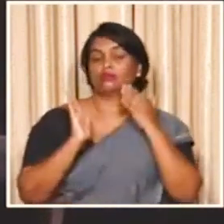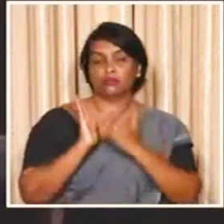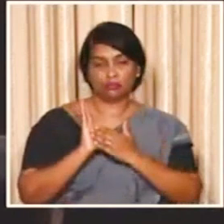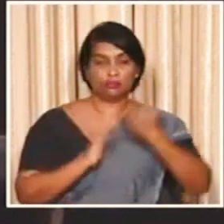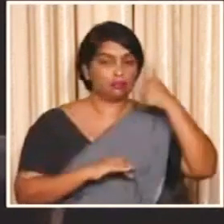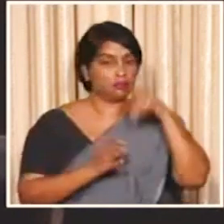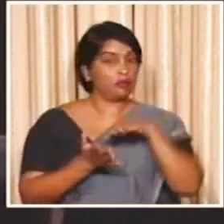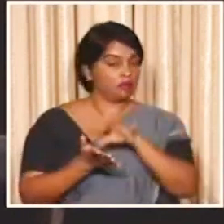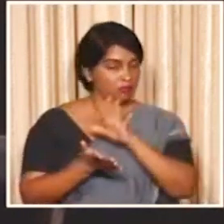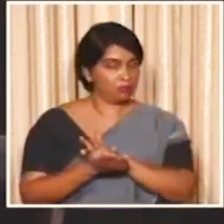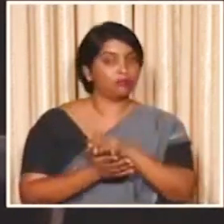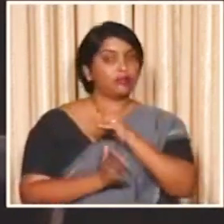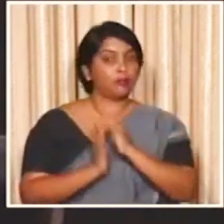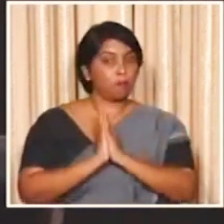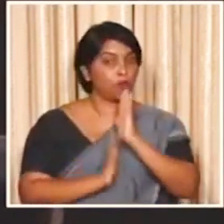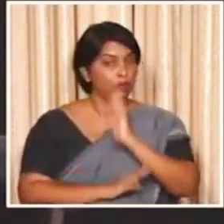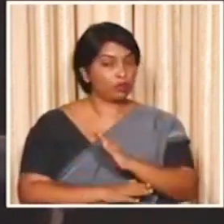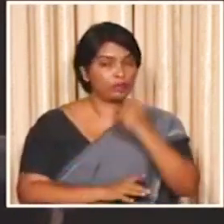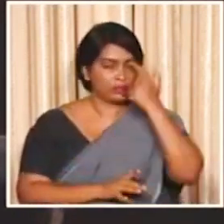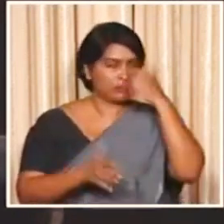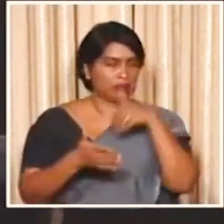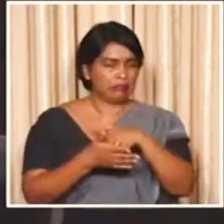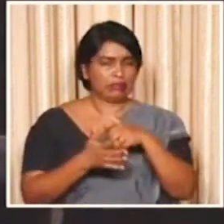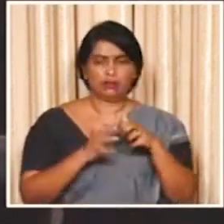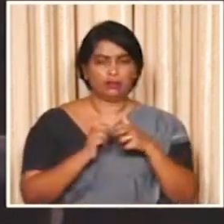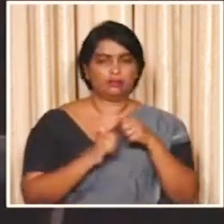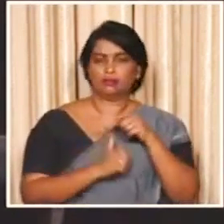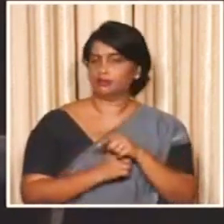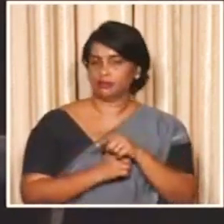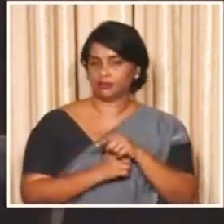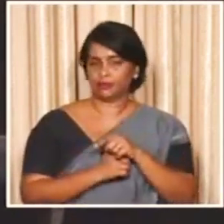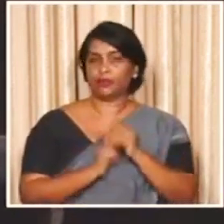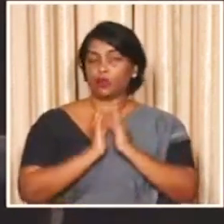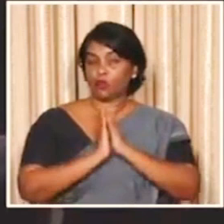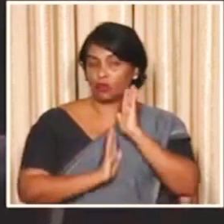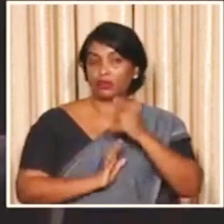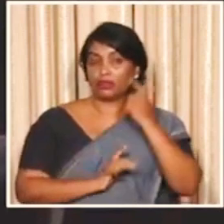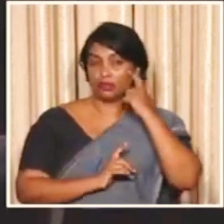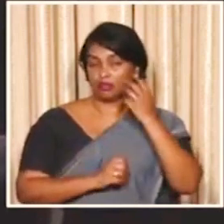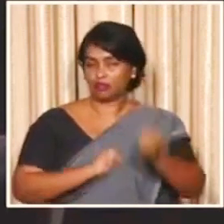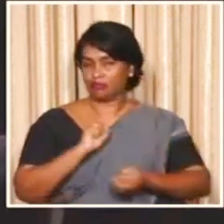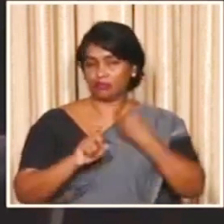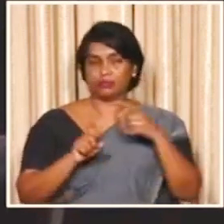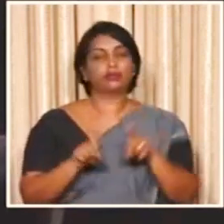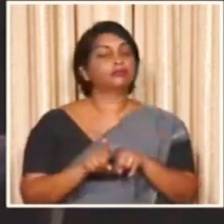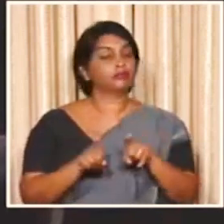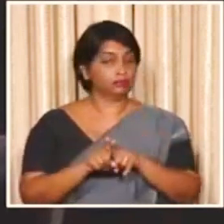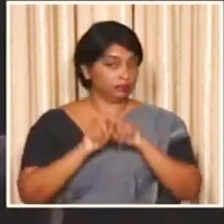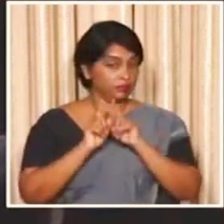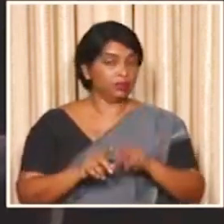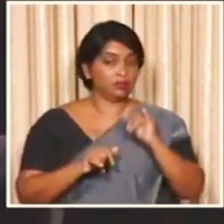නටබුන් සහිත ස්ථානයක් නම් ඒ බෞද්ධයන්ගේ හිත රිද්දන ආකාරයට එහෙම නැත්නම් බෞද්ධයන්ගේ සිත් ප්‍රකෝප කරන